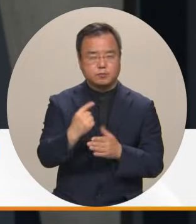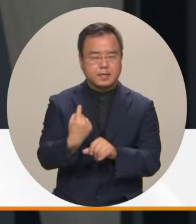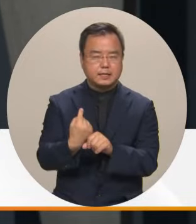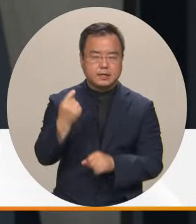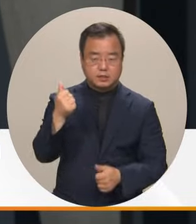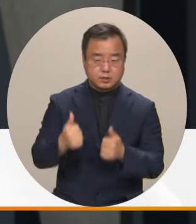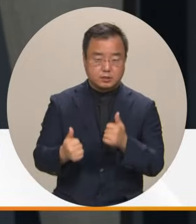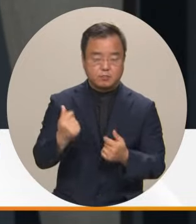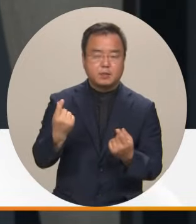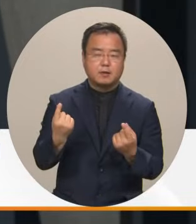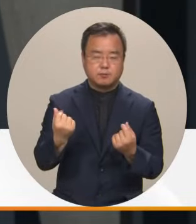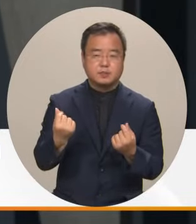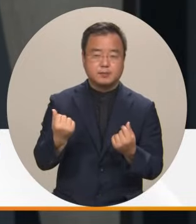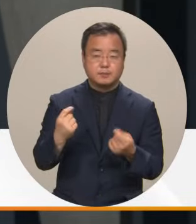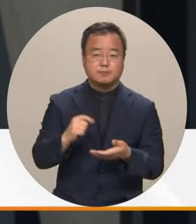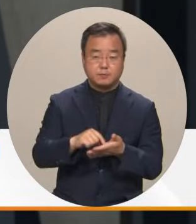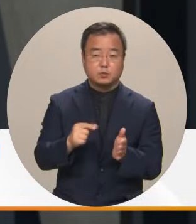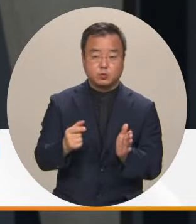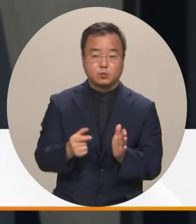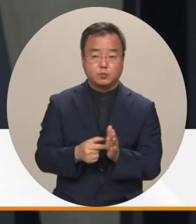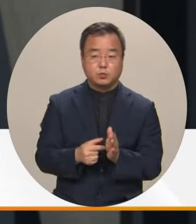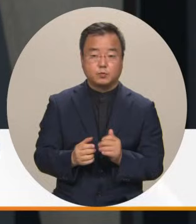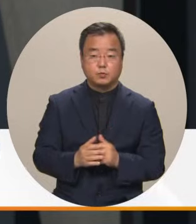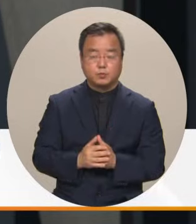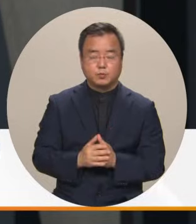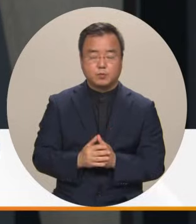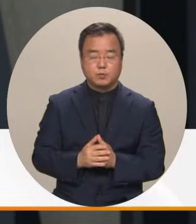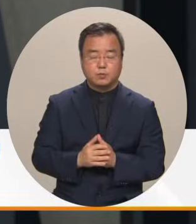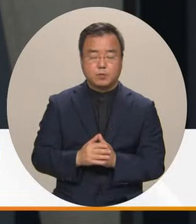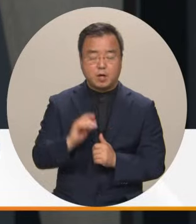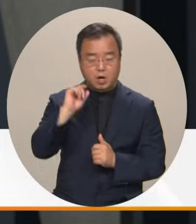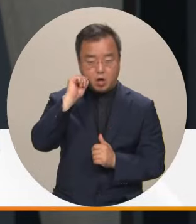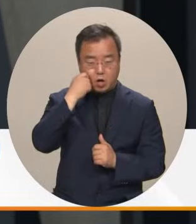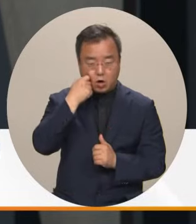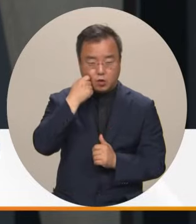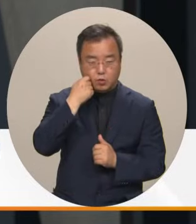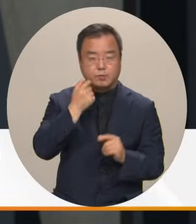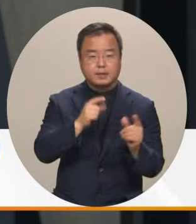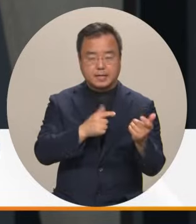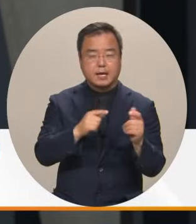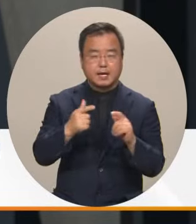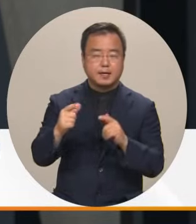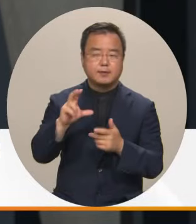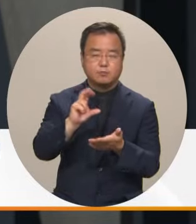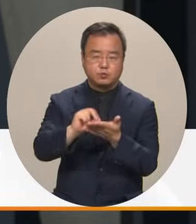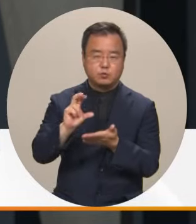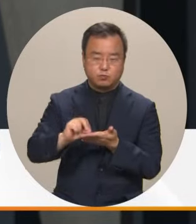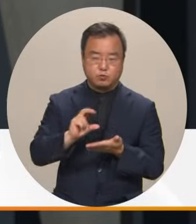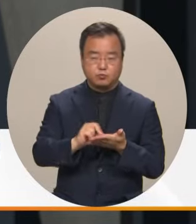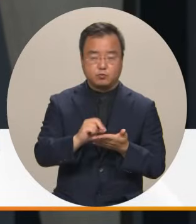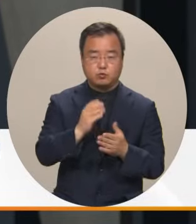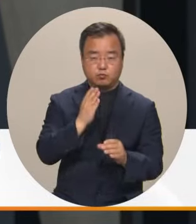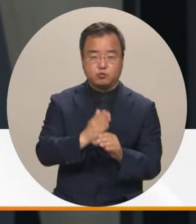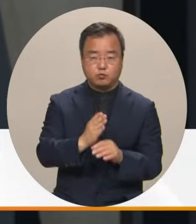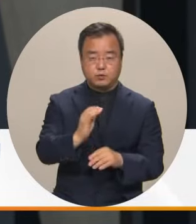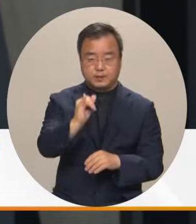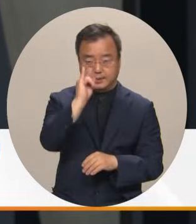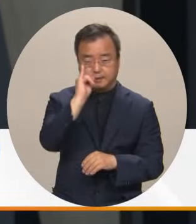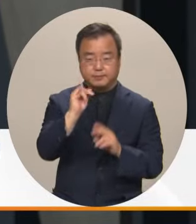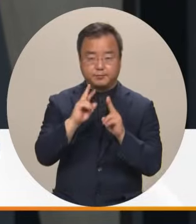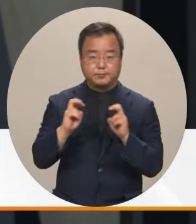좀 유사하다는 점과 어 다양한 난이도의 문항들이 골고루 출제되어 있다라고